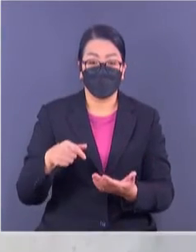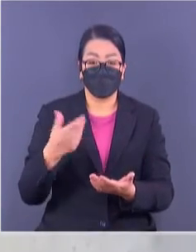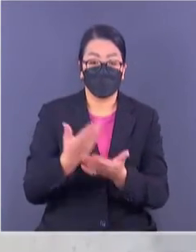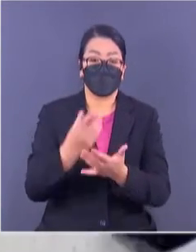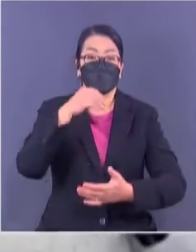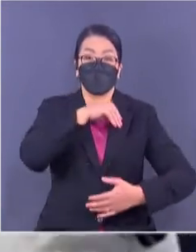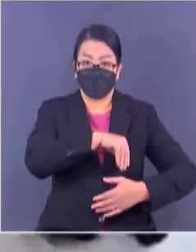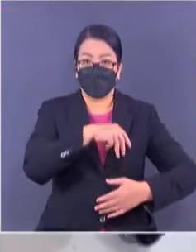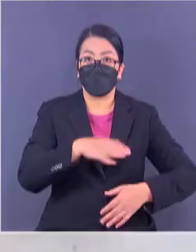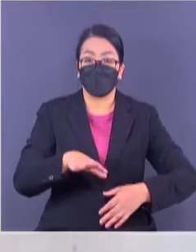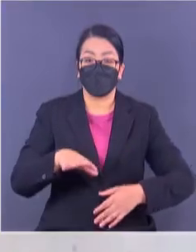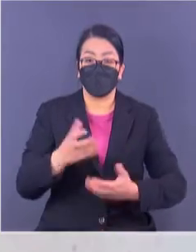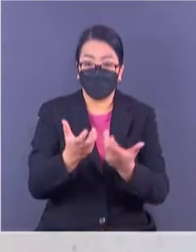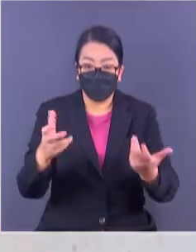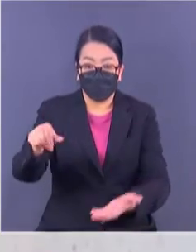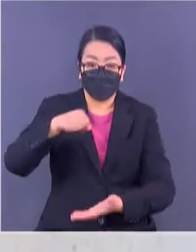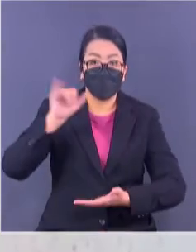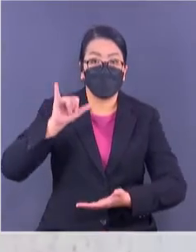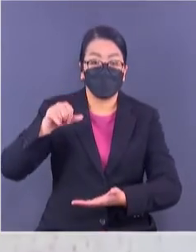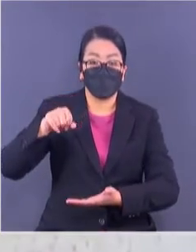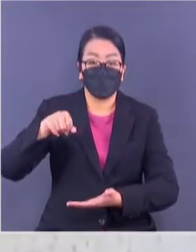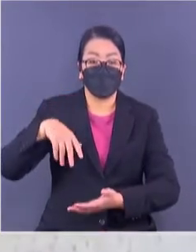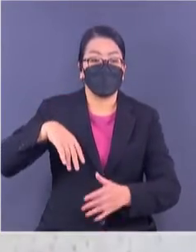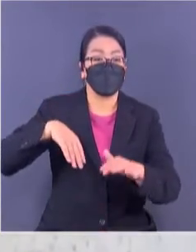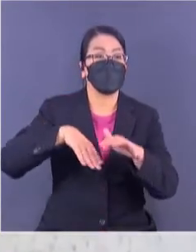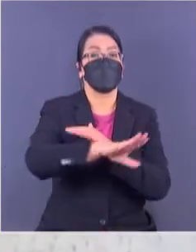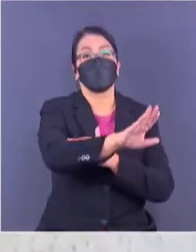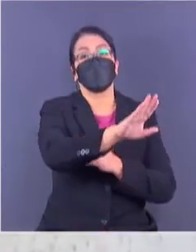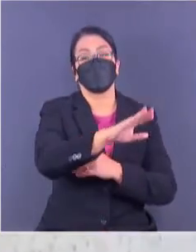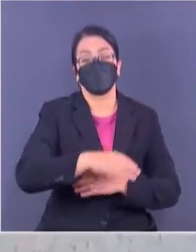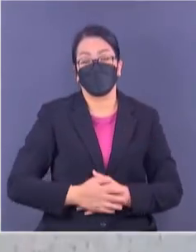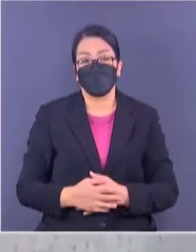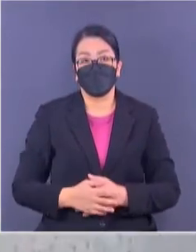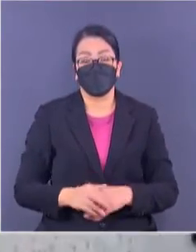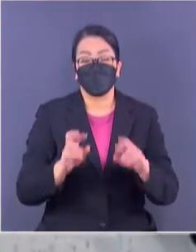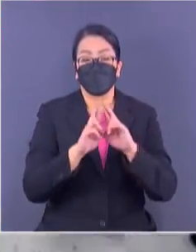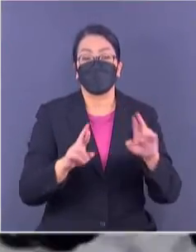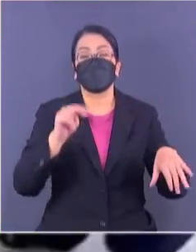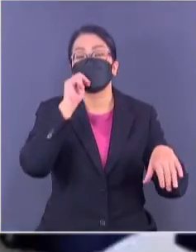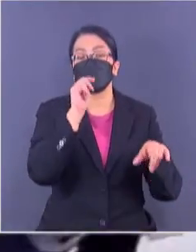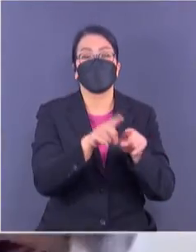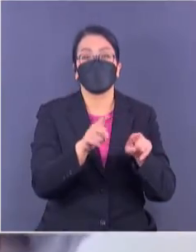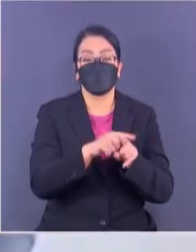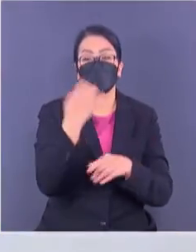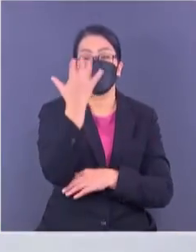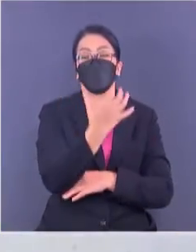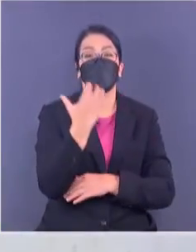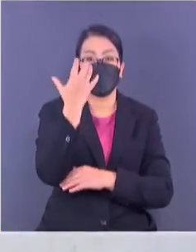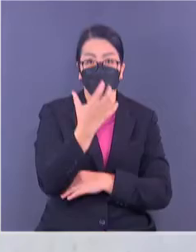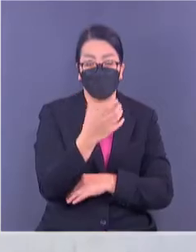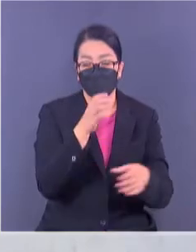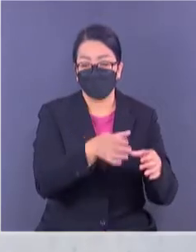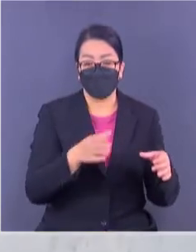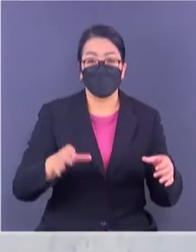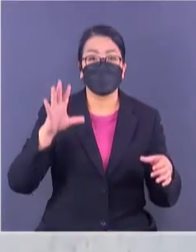ไปนะครับร้านน้ำบอกว่ารอชายคนดังกล่าวมารับน้ำเหมือนกันสั่งไว้7แก้วสุดท้ายก็ถูกหลอกพ